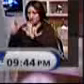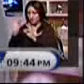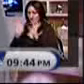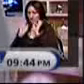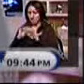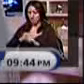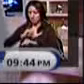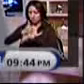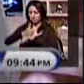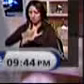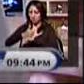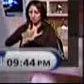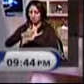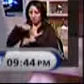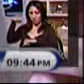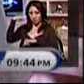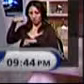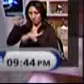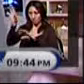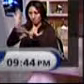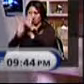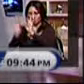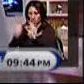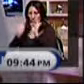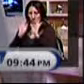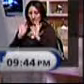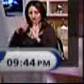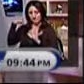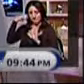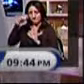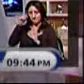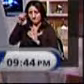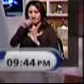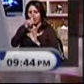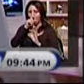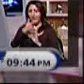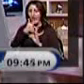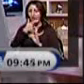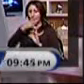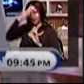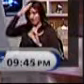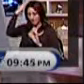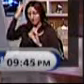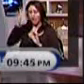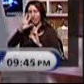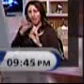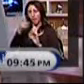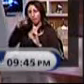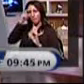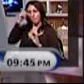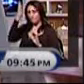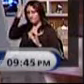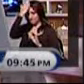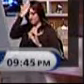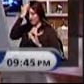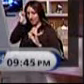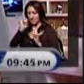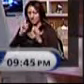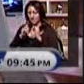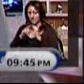في العالم. يعني في المعنى ايه؟ ان انت لو انتخبت مثلا حمدين او انتخبت البلدعي انت مش بتنتخب بلدعي